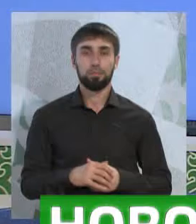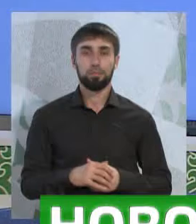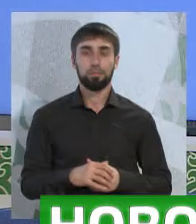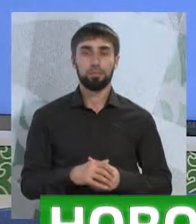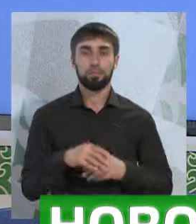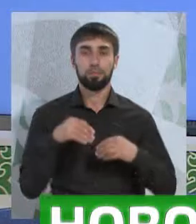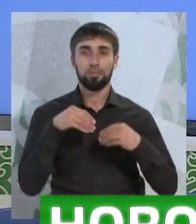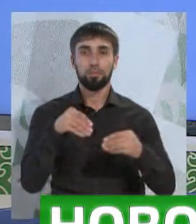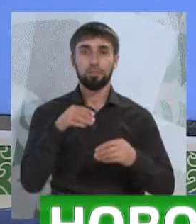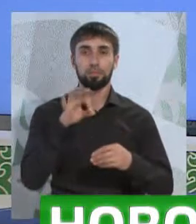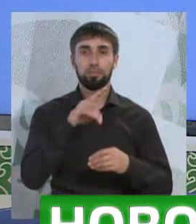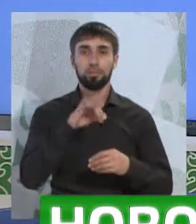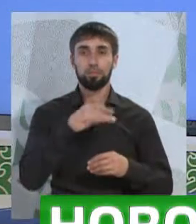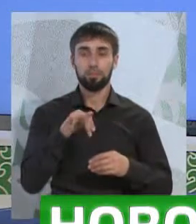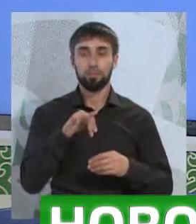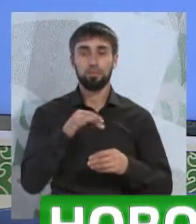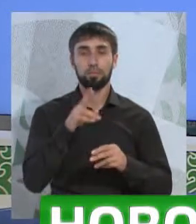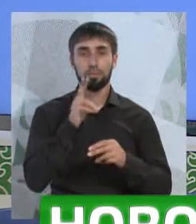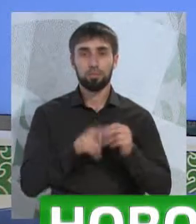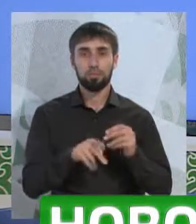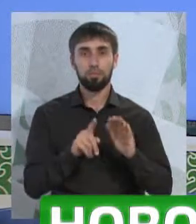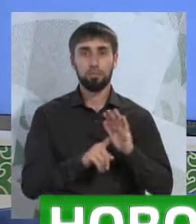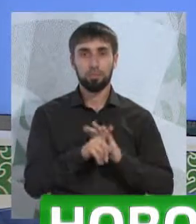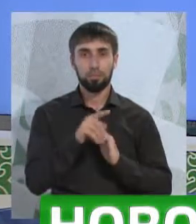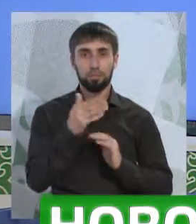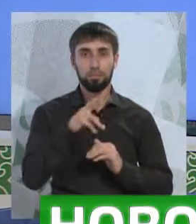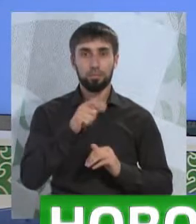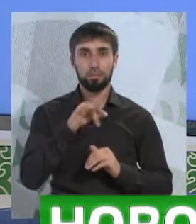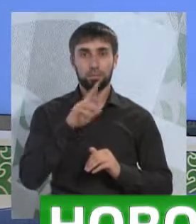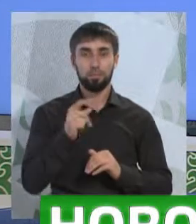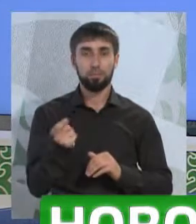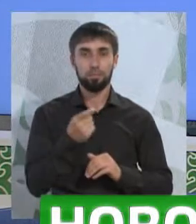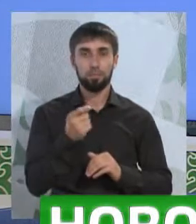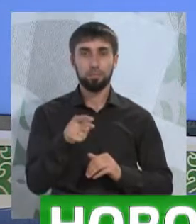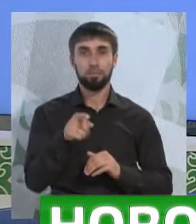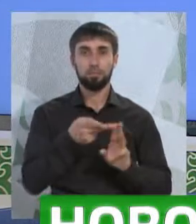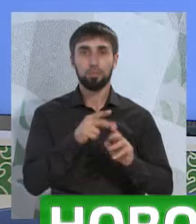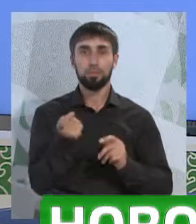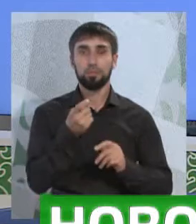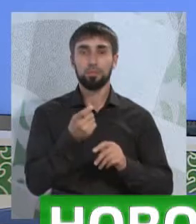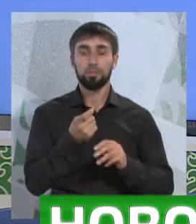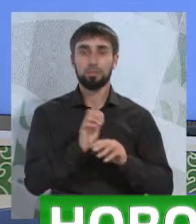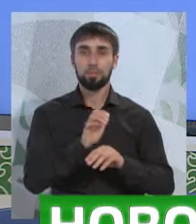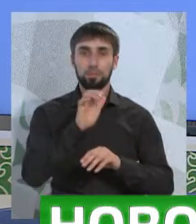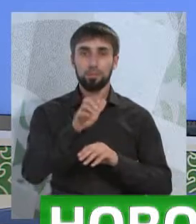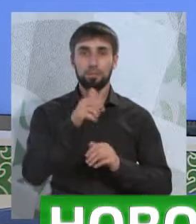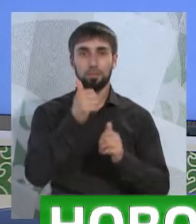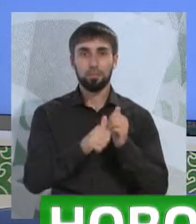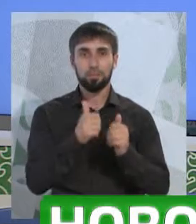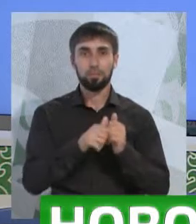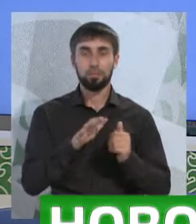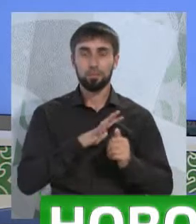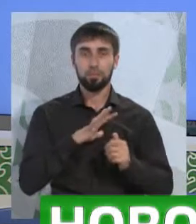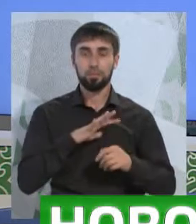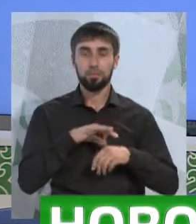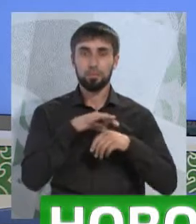Жатва озимых завершилась, началась так называемая логистика зерна. Транспортировка сельхозкультур часто сопровождается